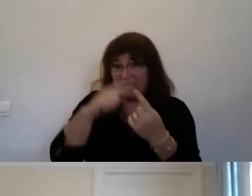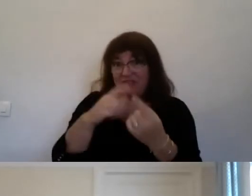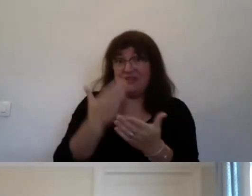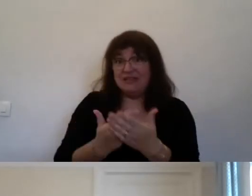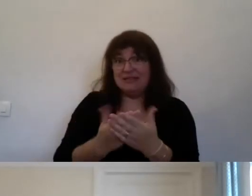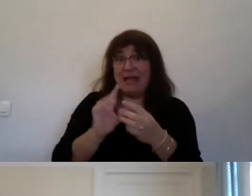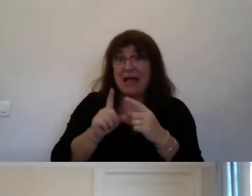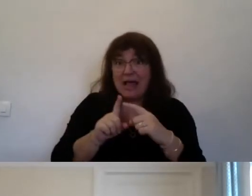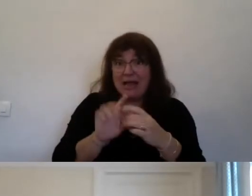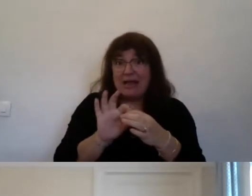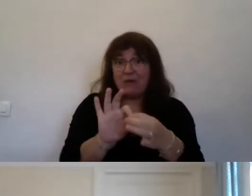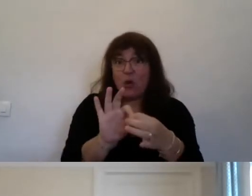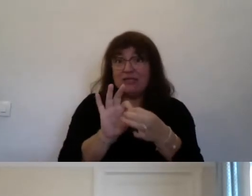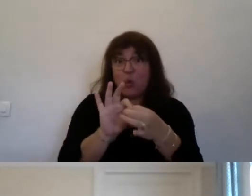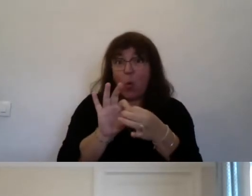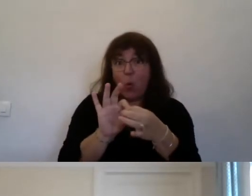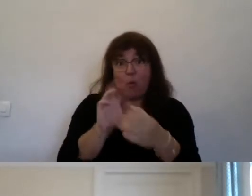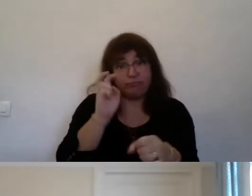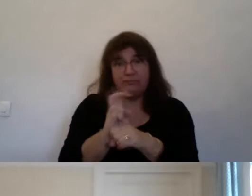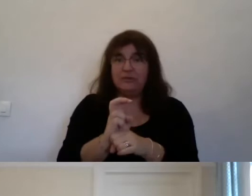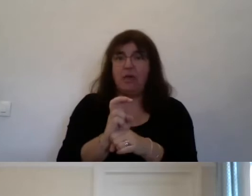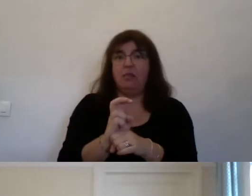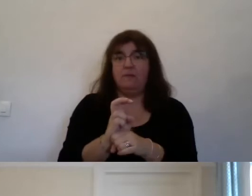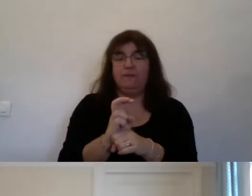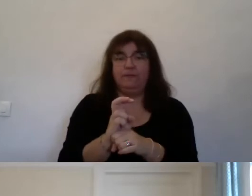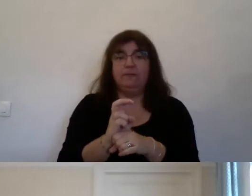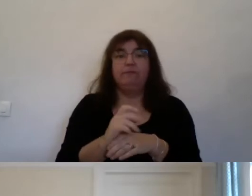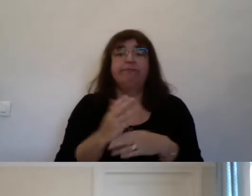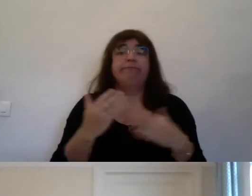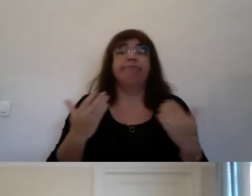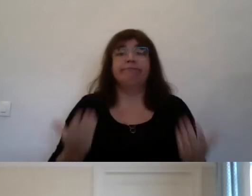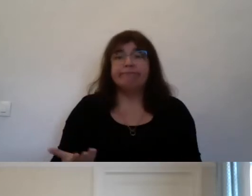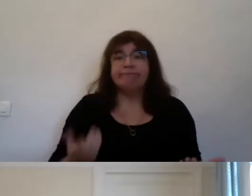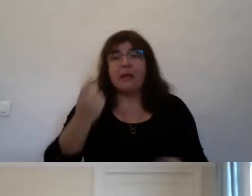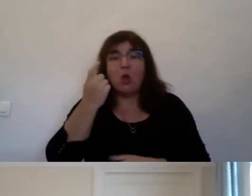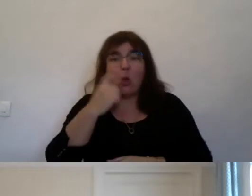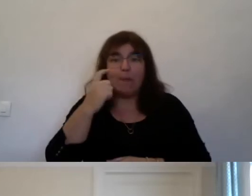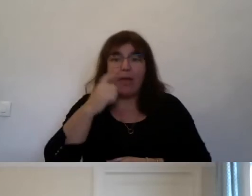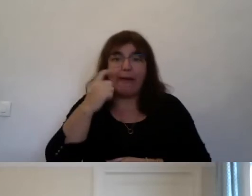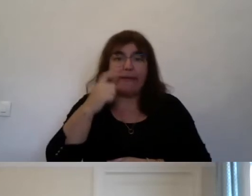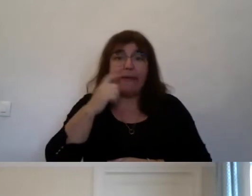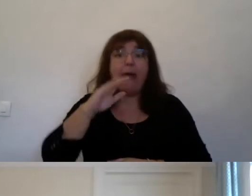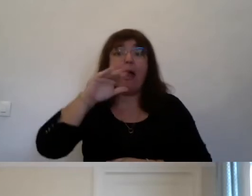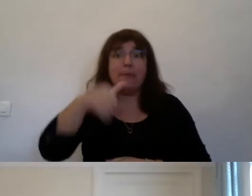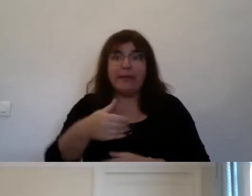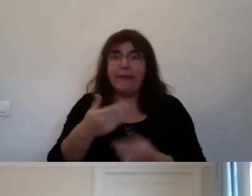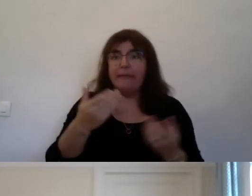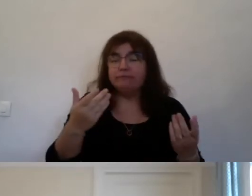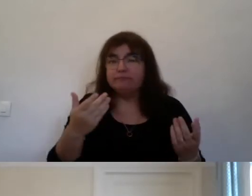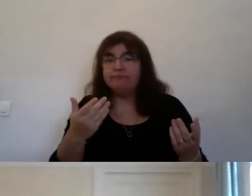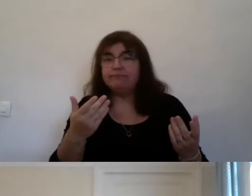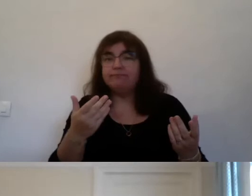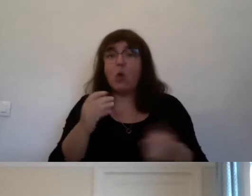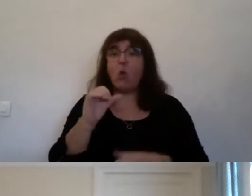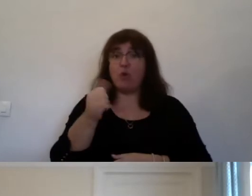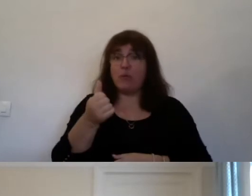en place ce que l'on a pu, en quelque sorte. Et c'est ce qui m'a amené, en fin de compte, à un constat, mais ultérieurement. C'est-à-dire que dans un premier